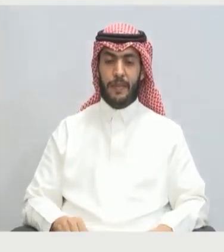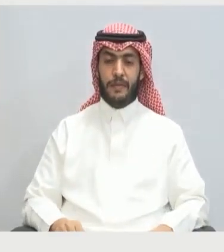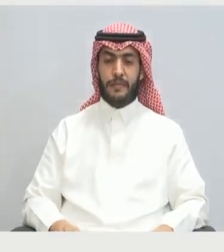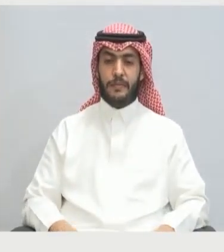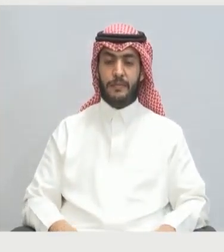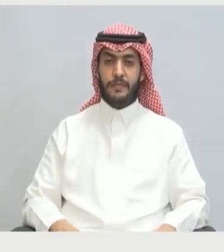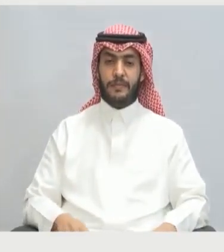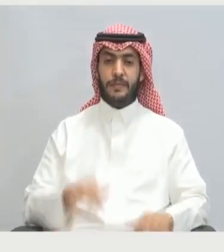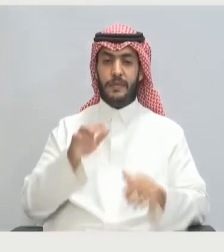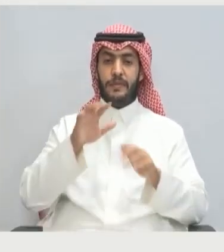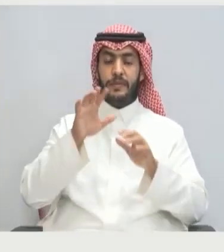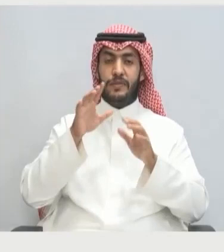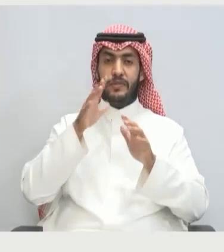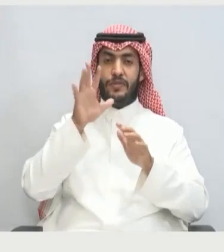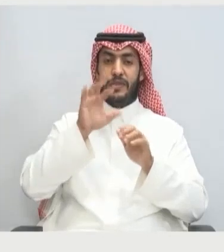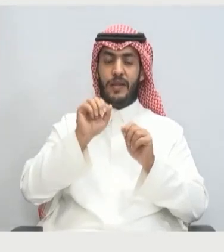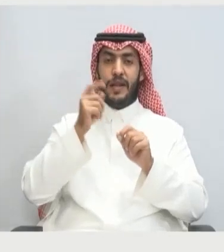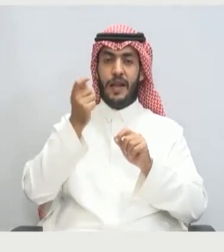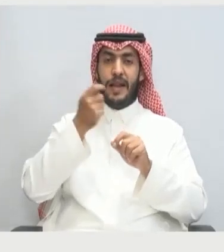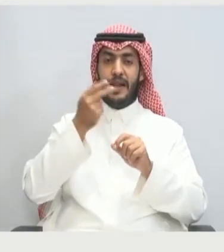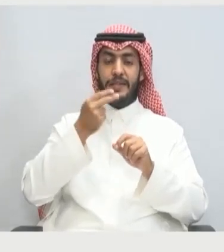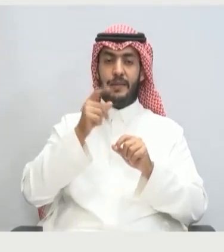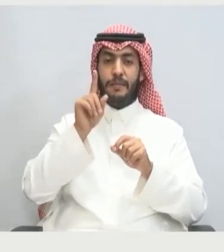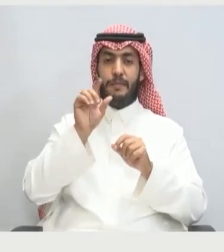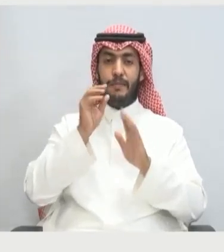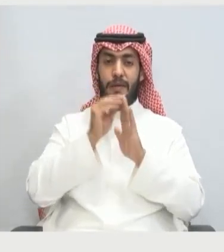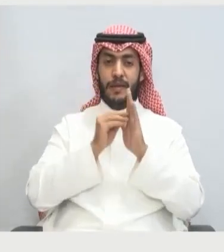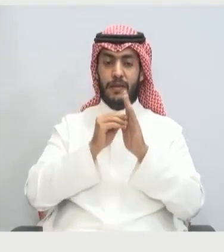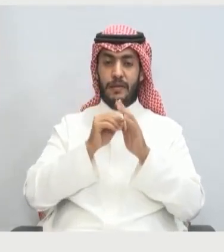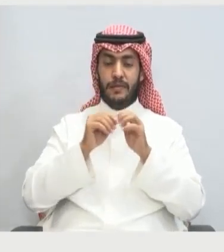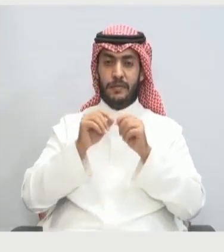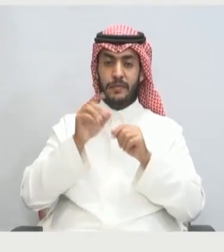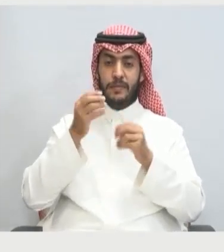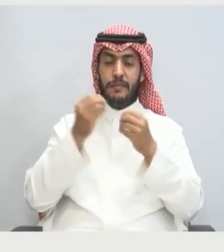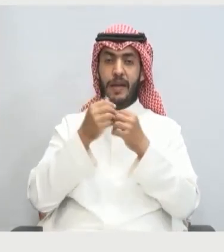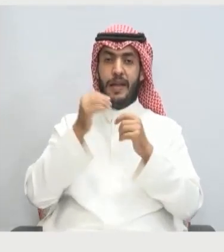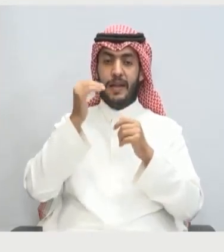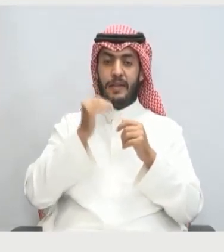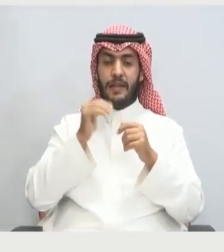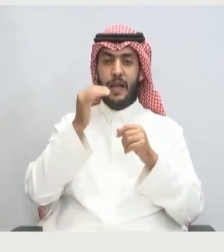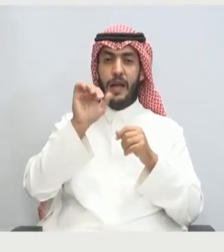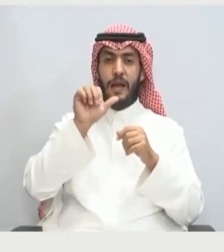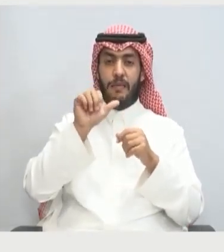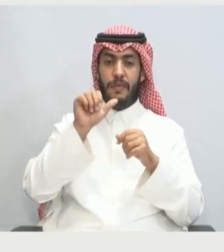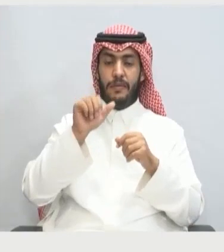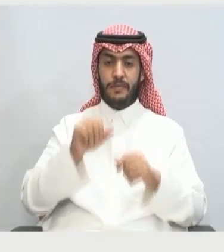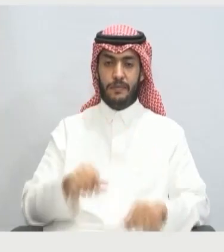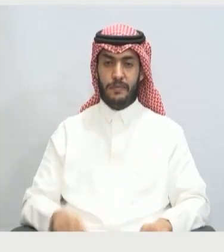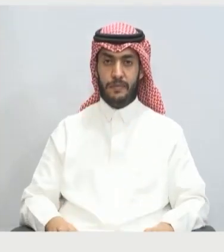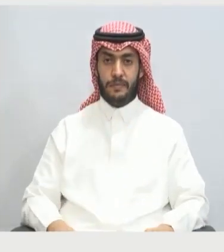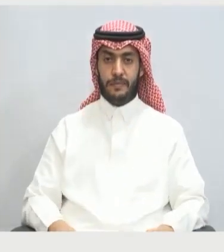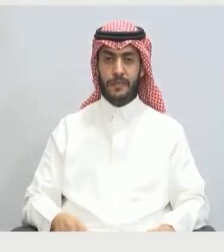الشكل في الرسم البياني اذا يقل زمن التفاعل مع نقصان تركيز الحمض